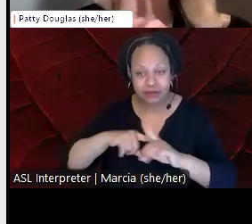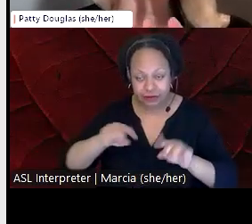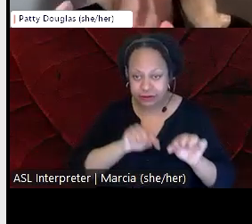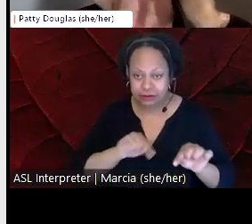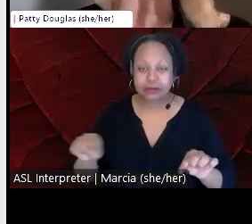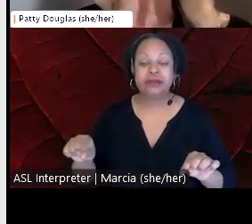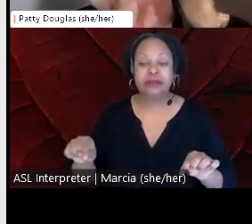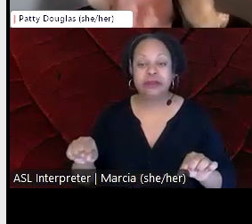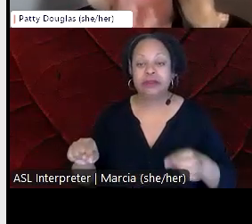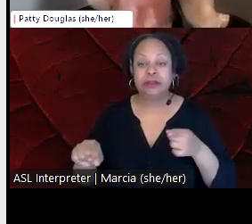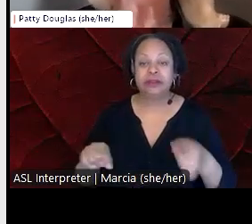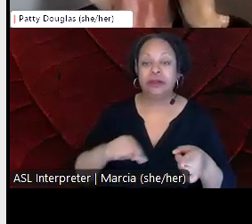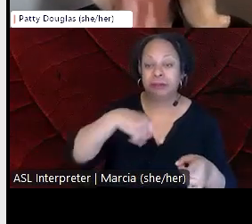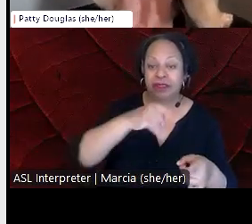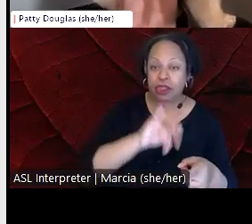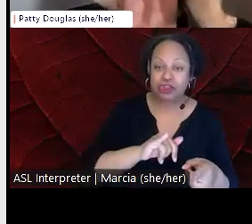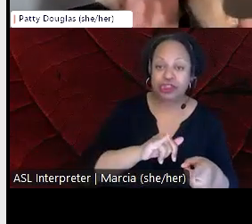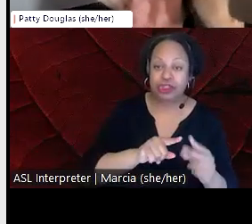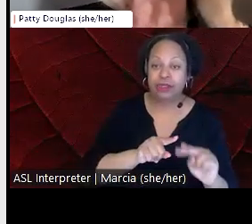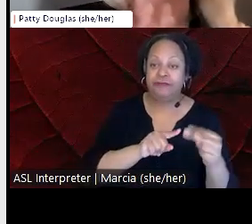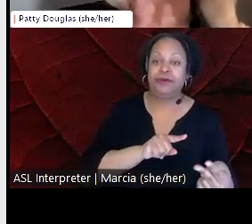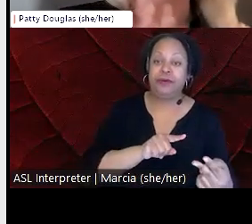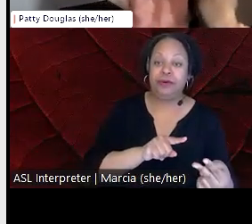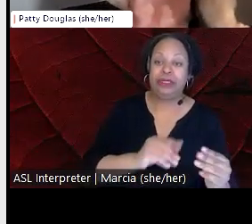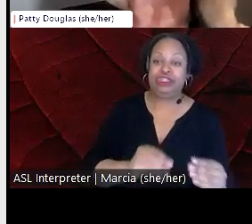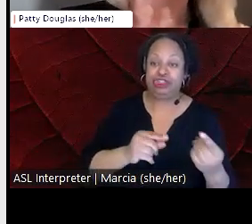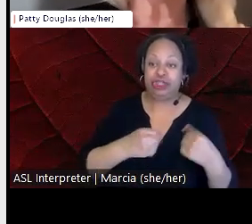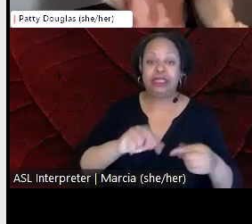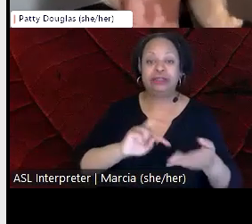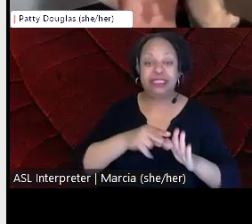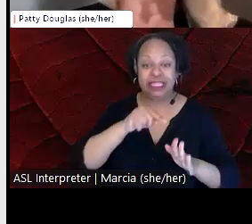neuro-handicap et le paradigme nous indique que